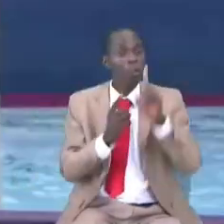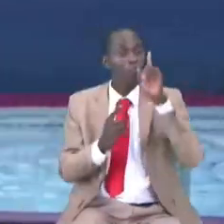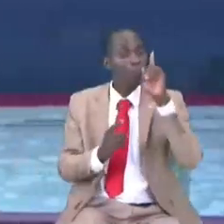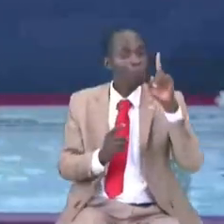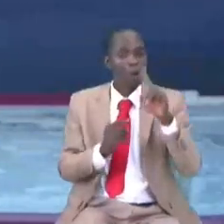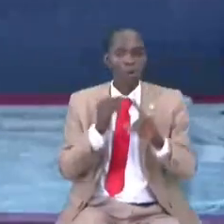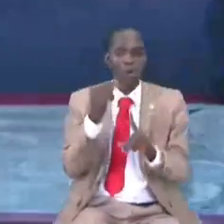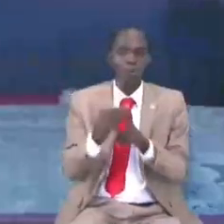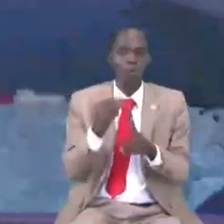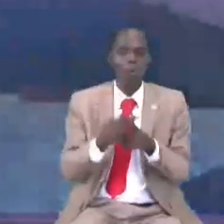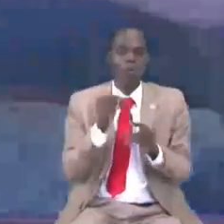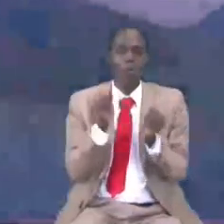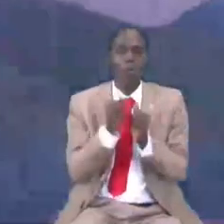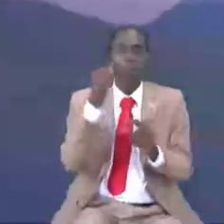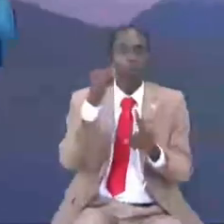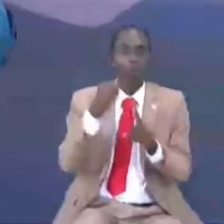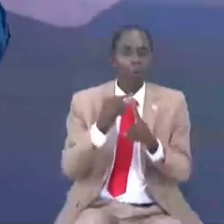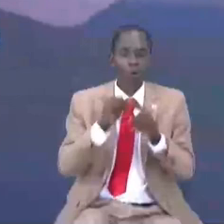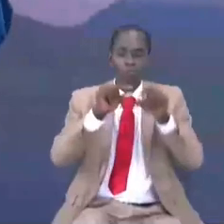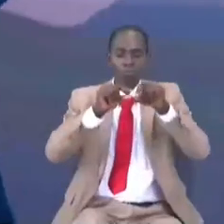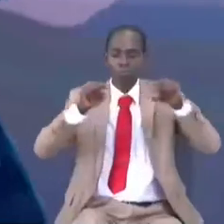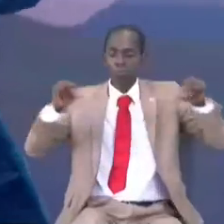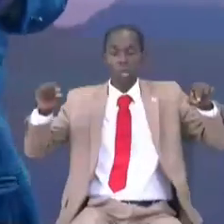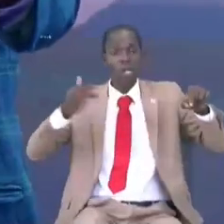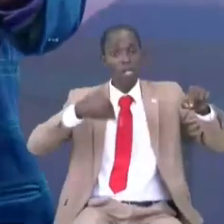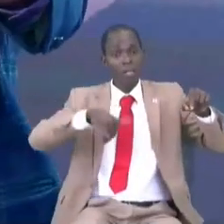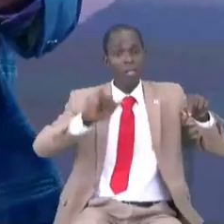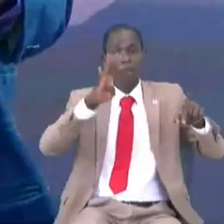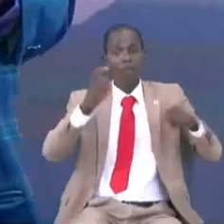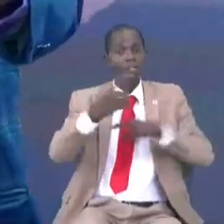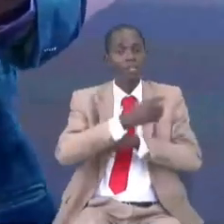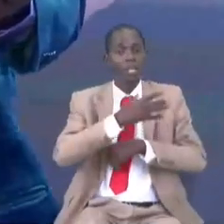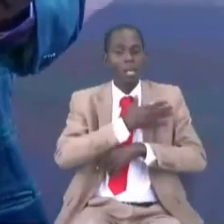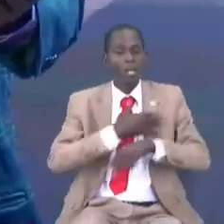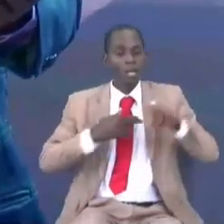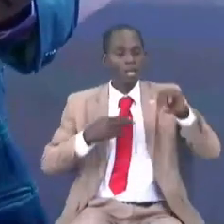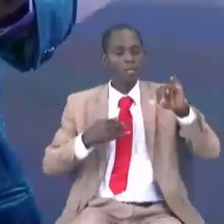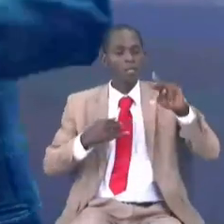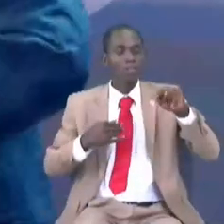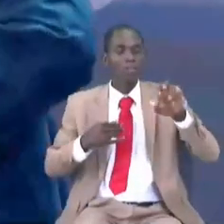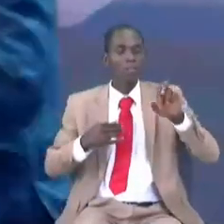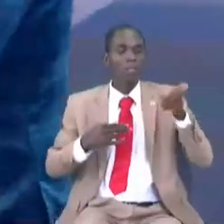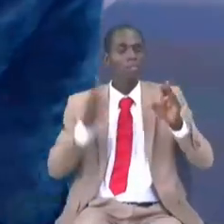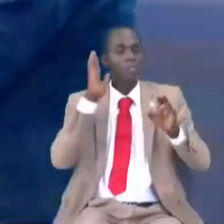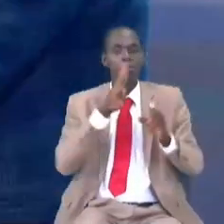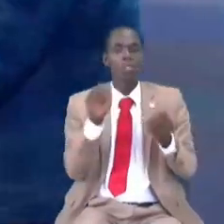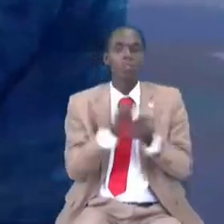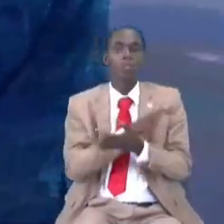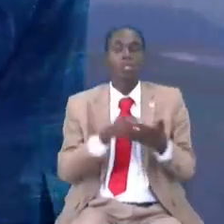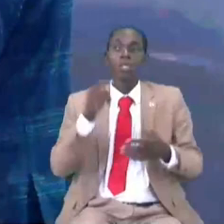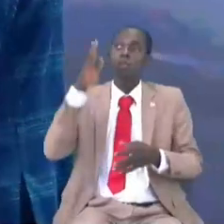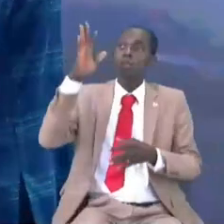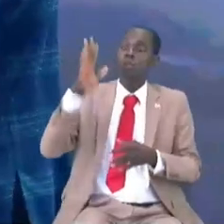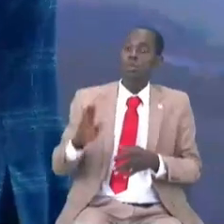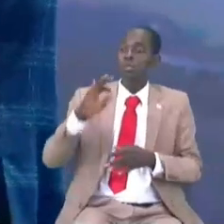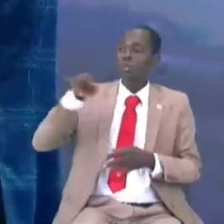jours et Ninive sera détruite. Le prédicateur Jonas, il était un étranger. Il n'avait jamais été là-bas